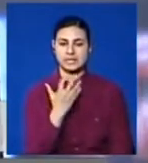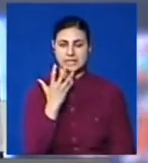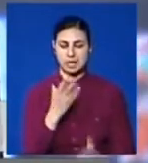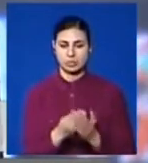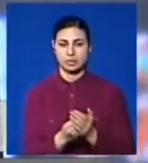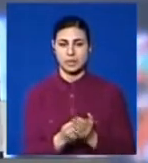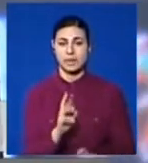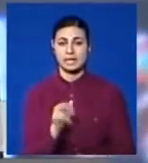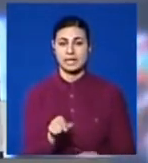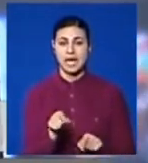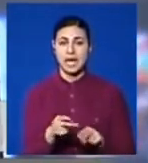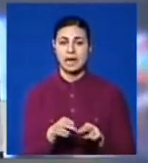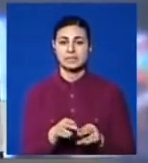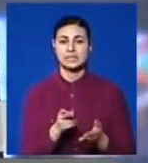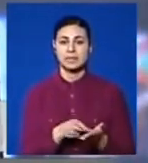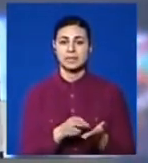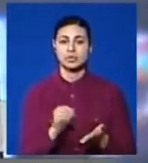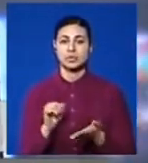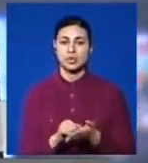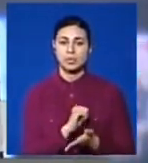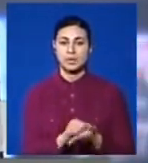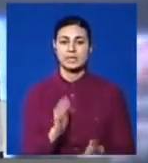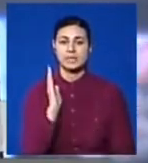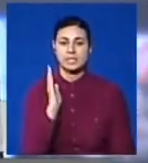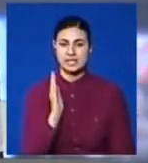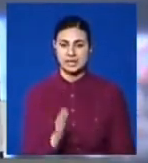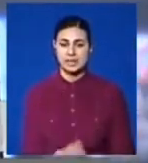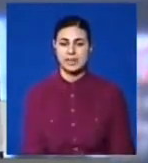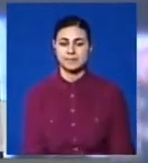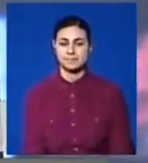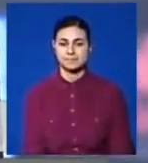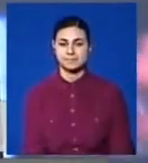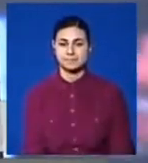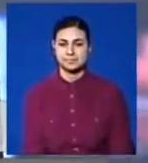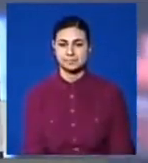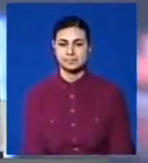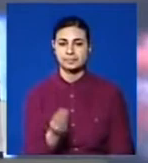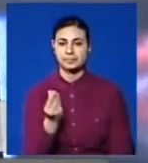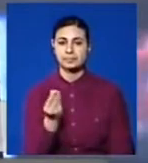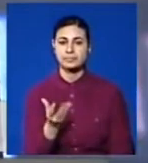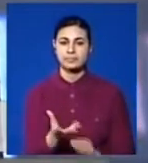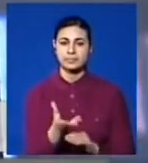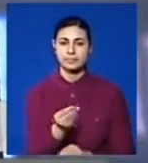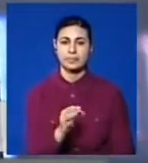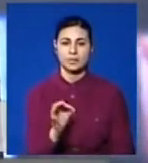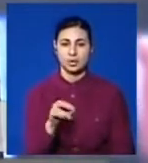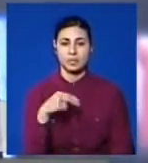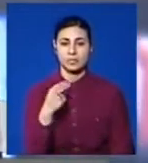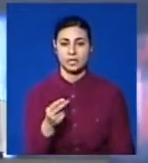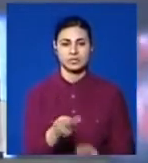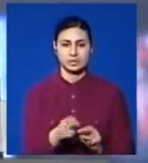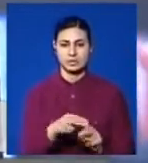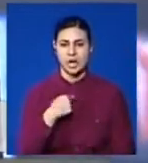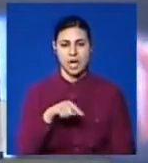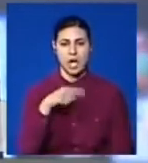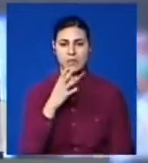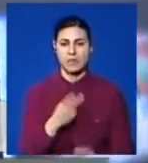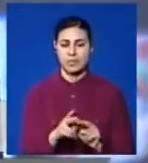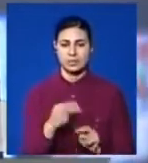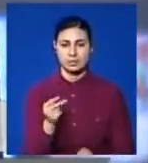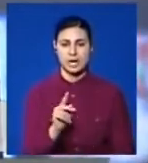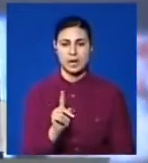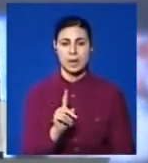საკუთრება და ამის ამადასტურებელი დოკუმენტები იქნება. ზარალი, ანუ კომპენსაციის ფორმას მიანიჭებს ამას, ჩვენ არ ვამბობთ, რომ ეს არ უნდა